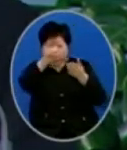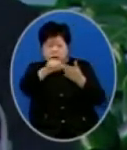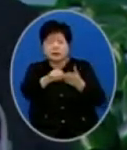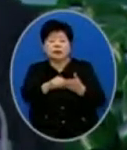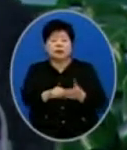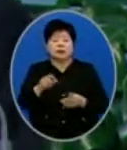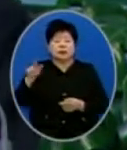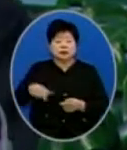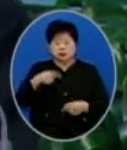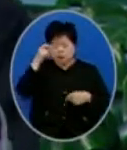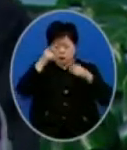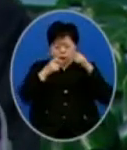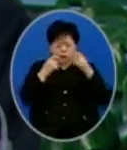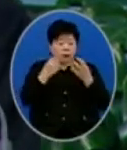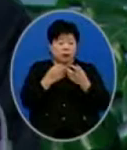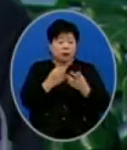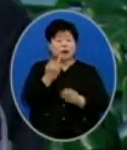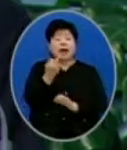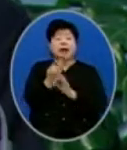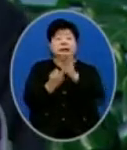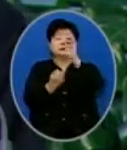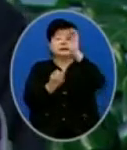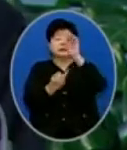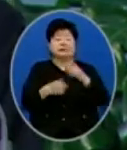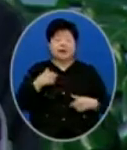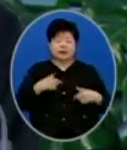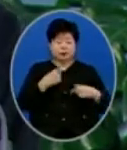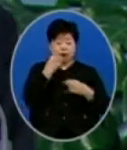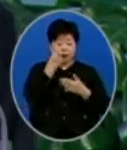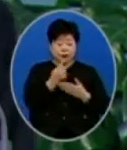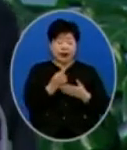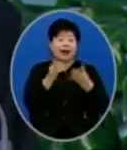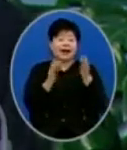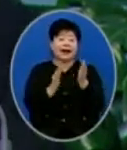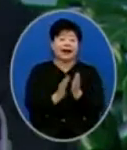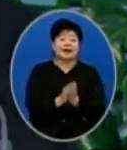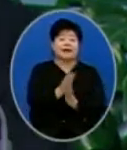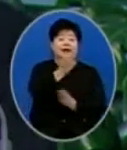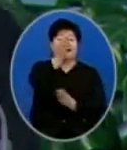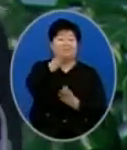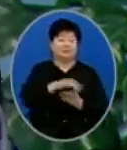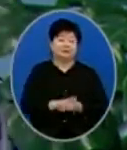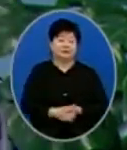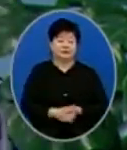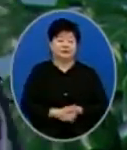저녁에는 울음이 깃들지라도 아침에는 기쁨이 오리로다 할렐